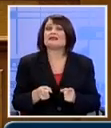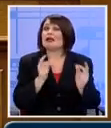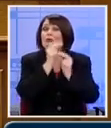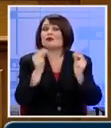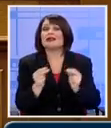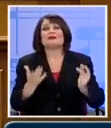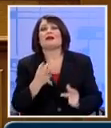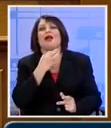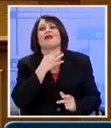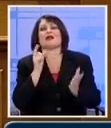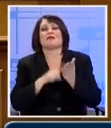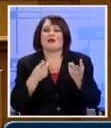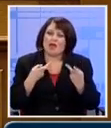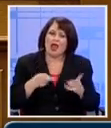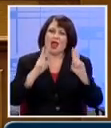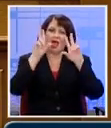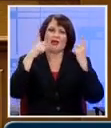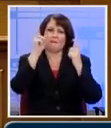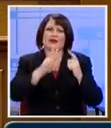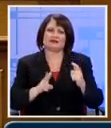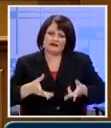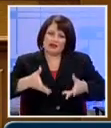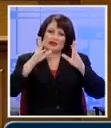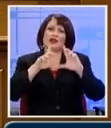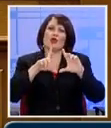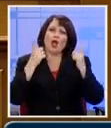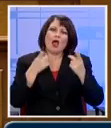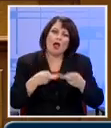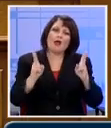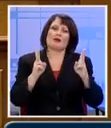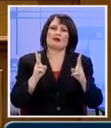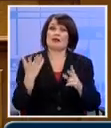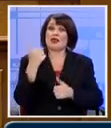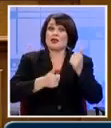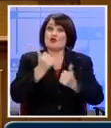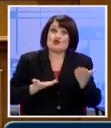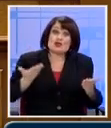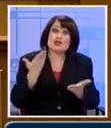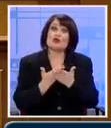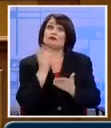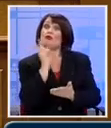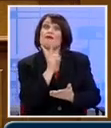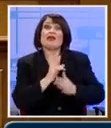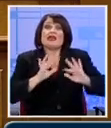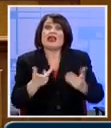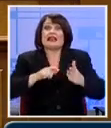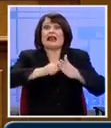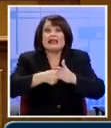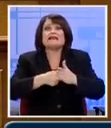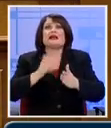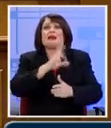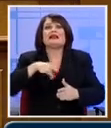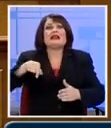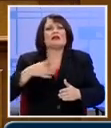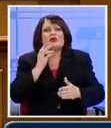δηλαδή την ανάγκη να απελευθερωθεί το Ραδιομέγαρο. Και δεν καταθέσατε μορφή τον Ιούνιο για το μείζον όταν κλείσαμε την αμαρτωλή